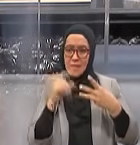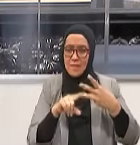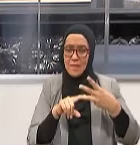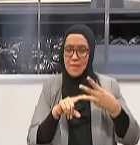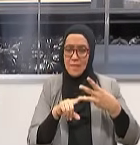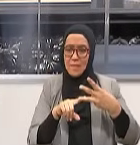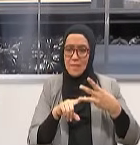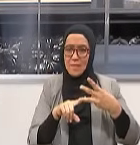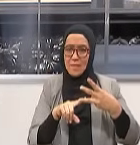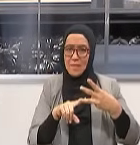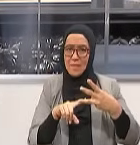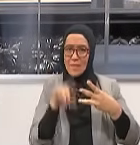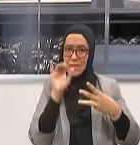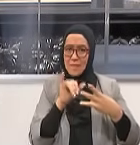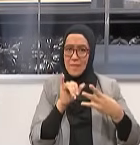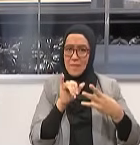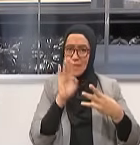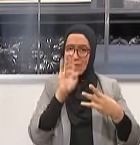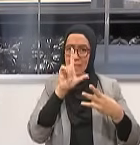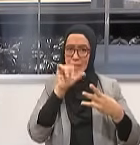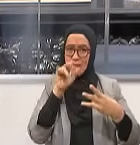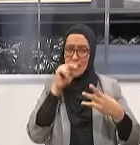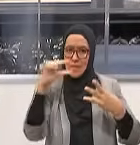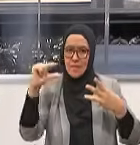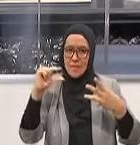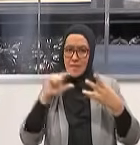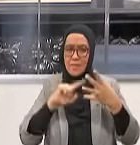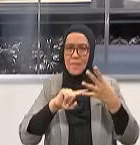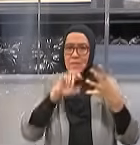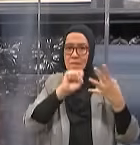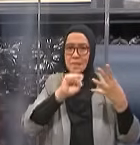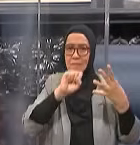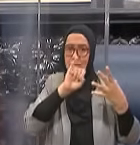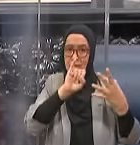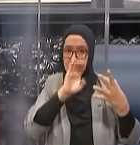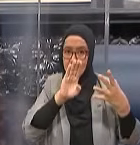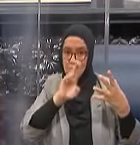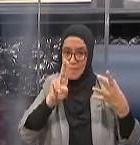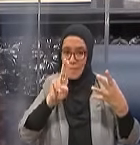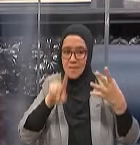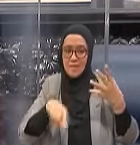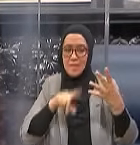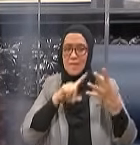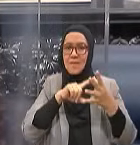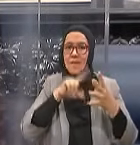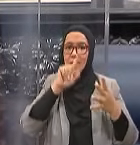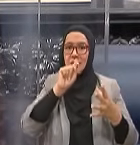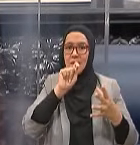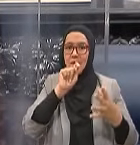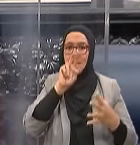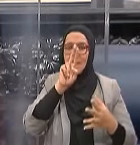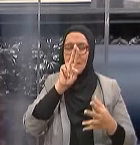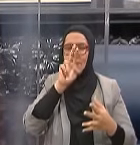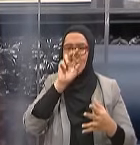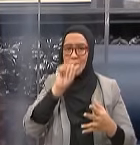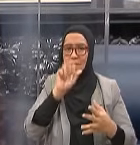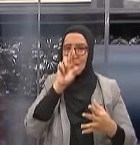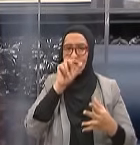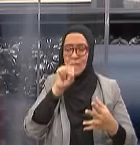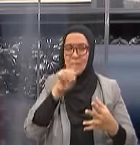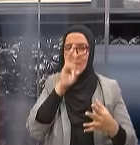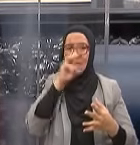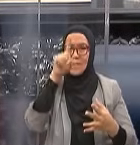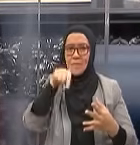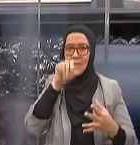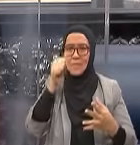bohong m Lanang hal yang bahwa sibuk hal yang bohong Advan pada enam berbentuk